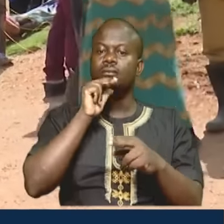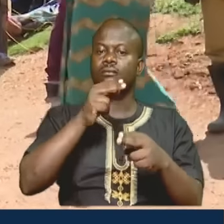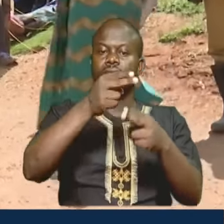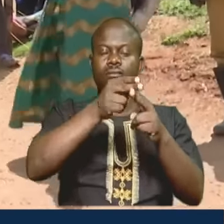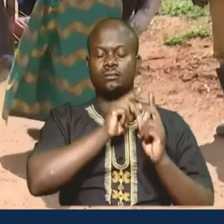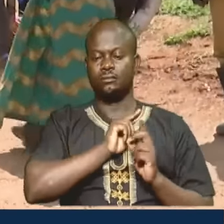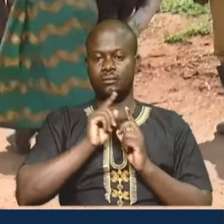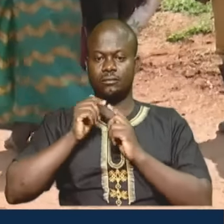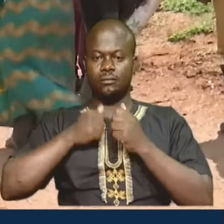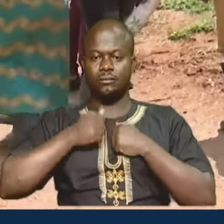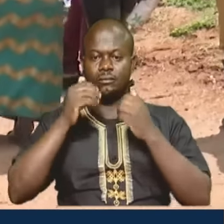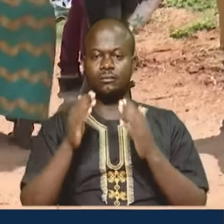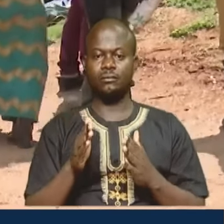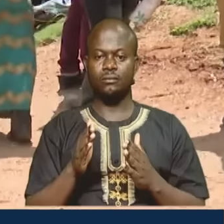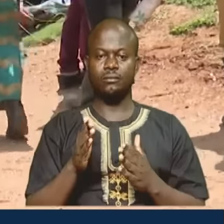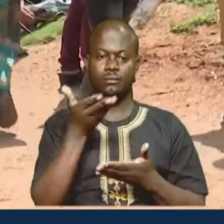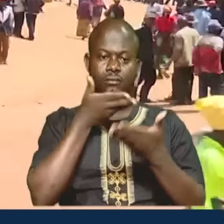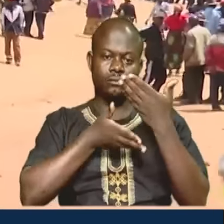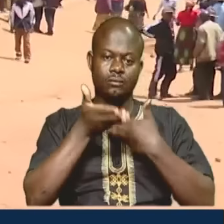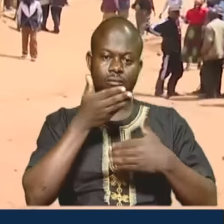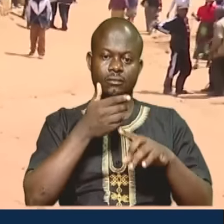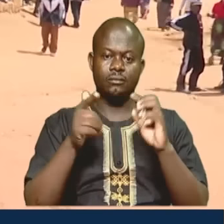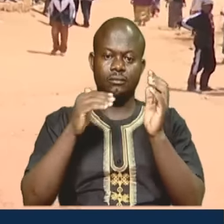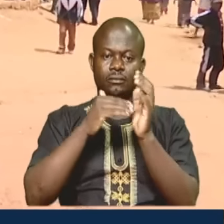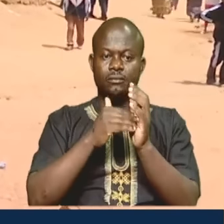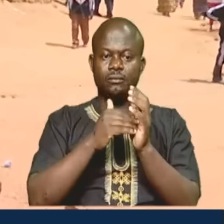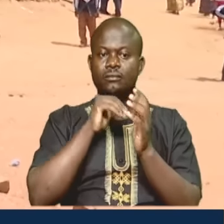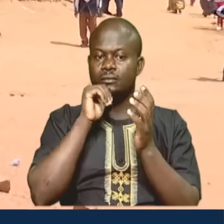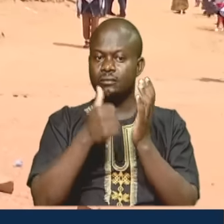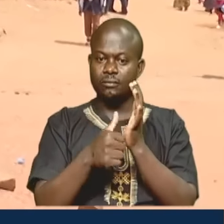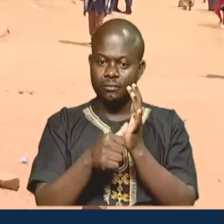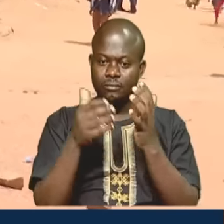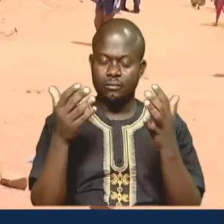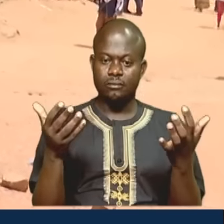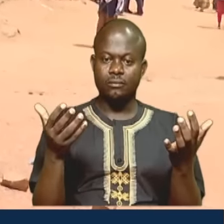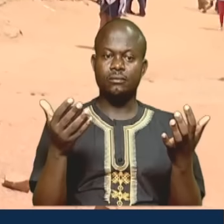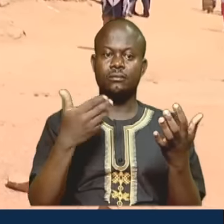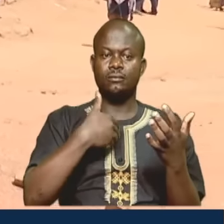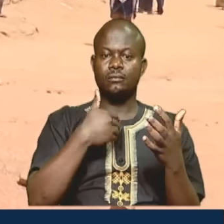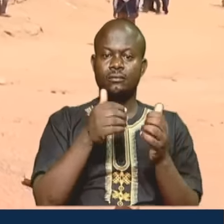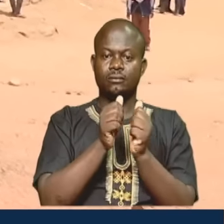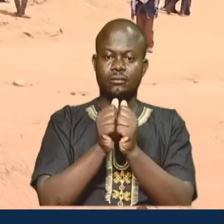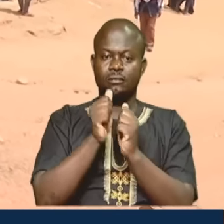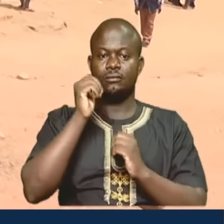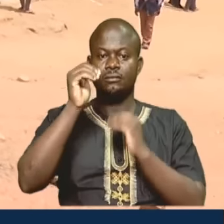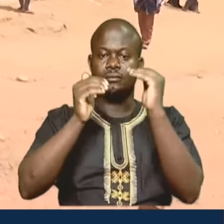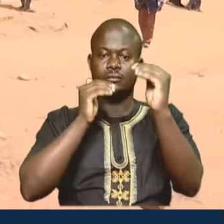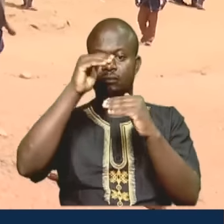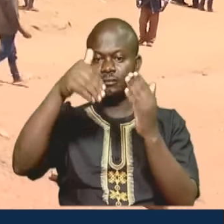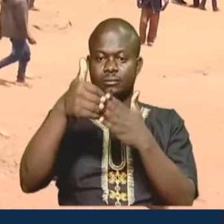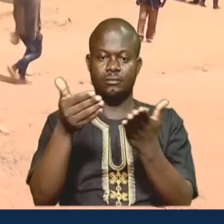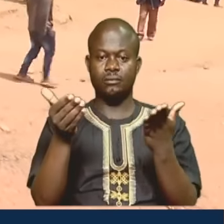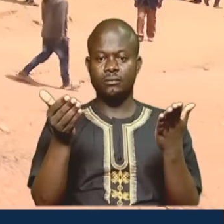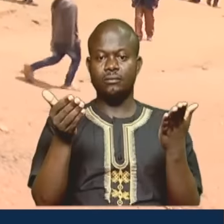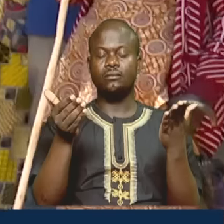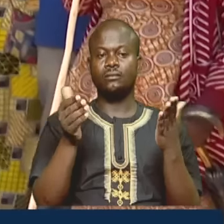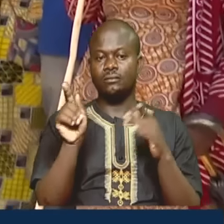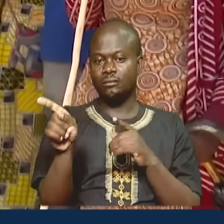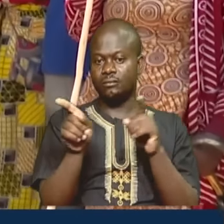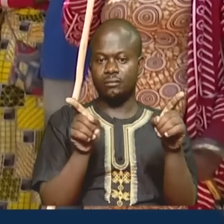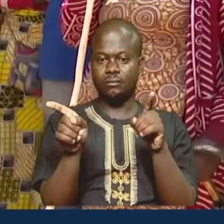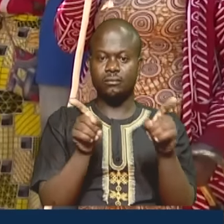ingabo z'u Rwanda. Twaganiriye kandi nta kibazo cyo bafitanye n'urwego urunoro,